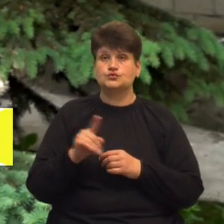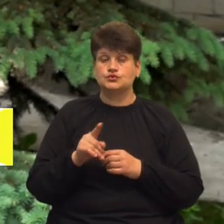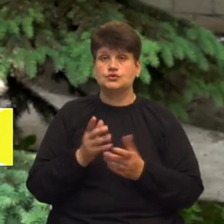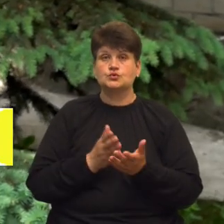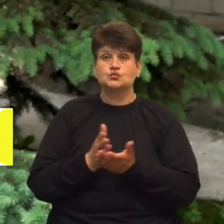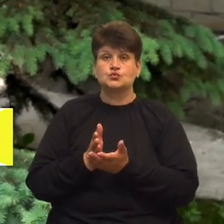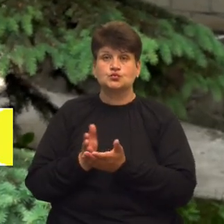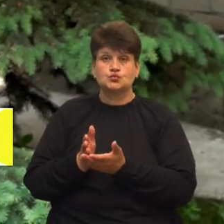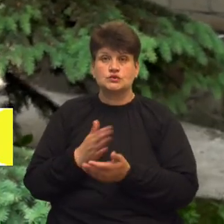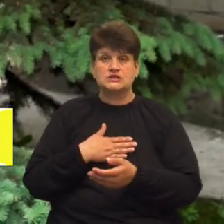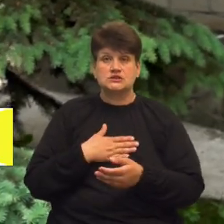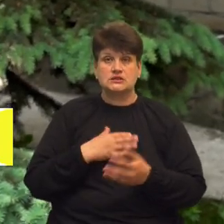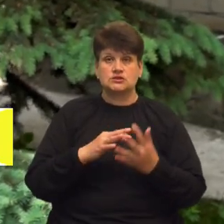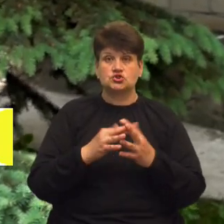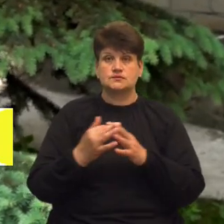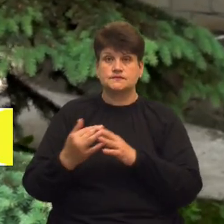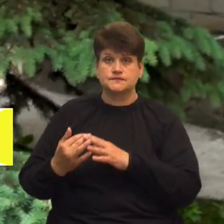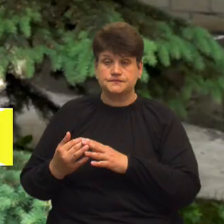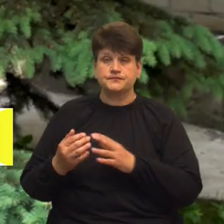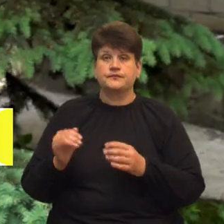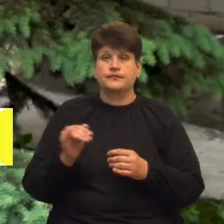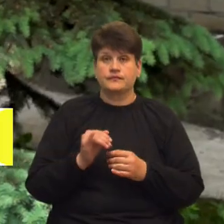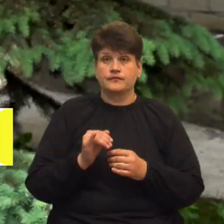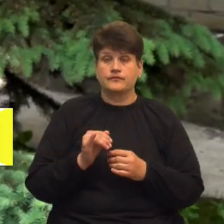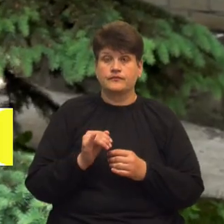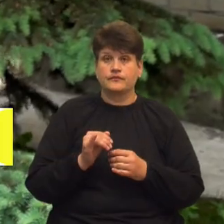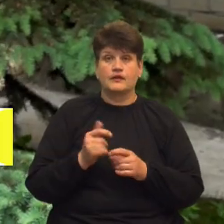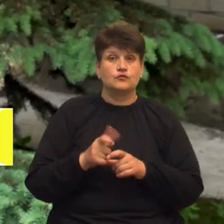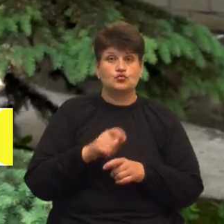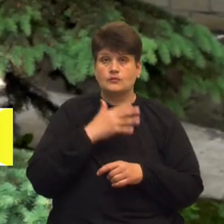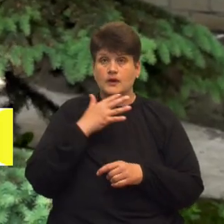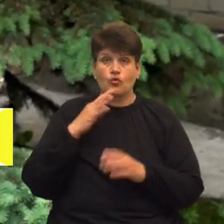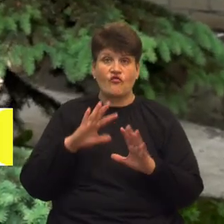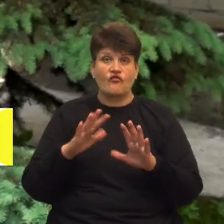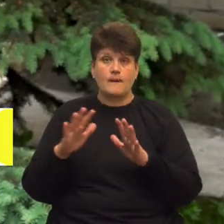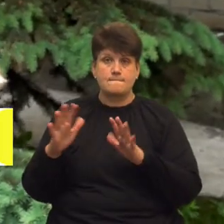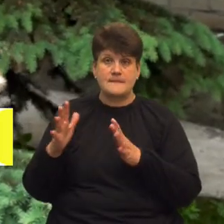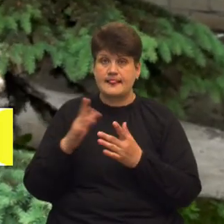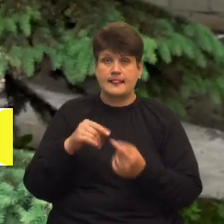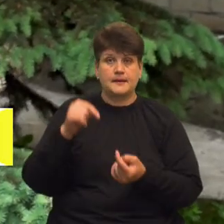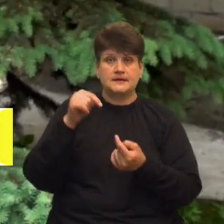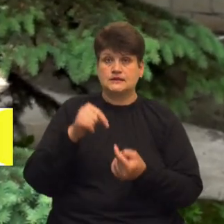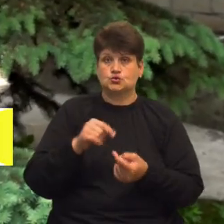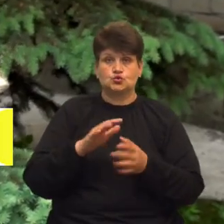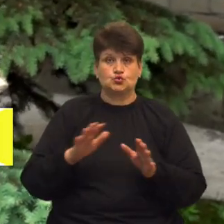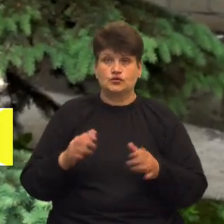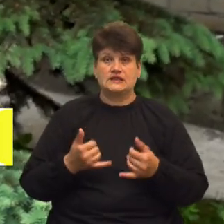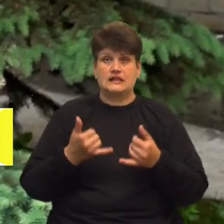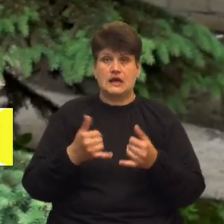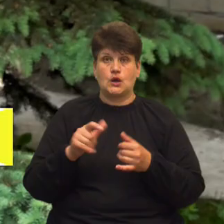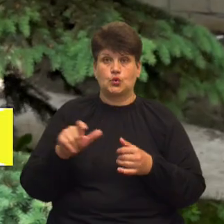інфраструктура наших населених пунктів дуже в багатьох випадках не пристосована для людей